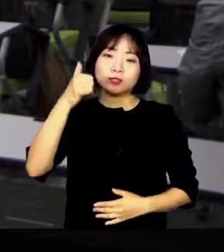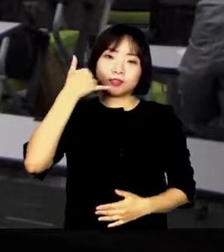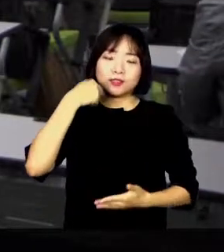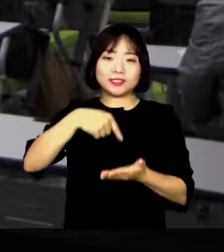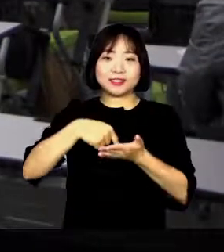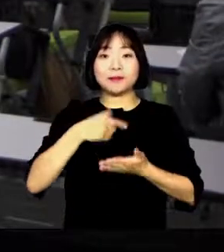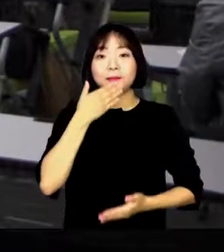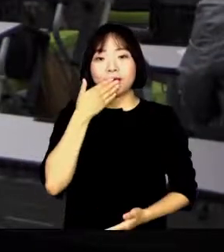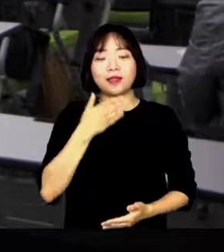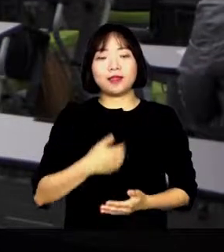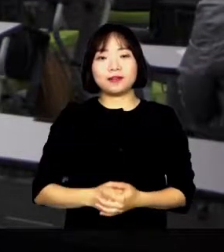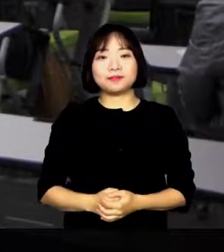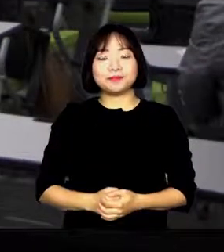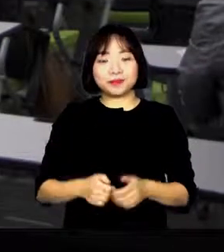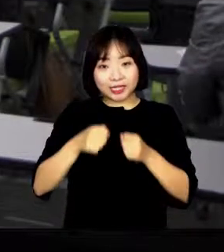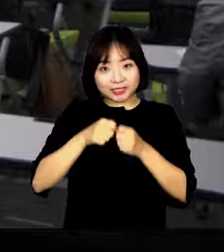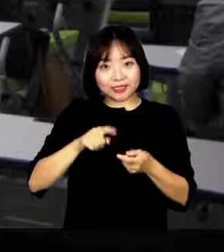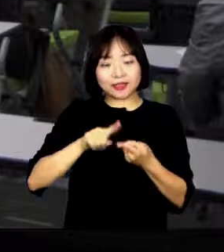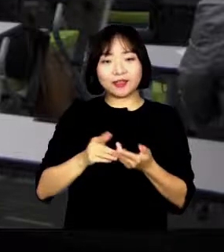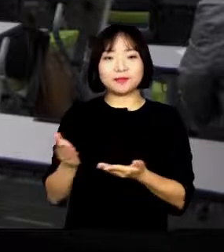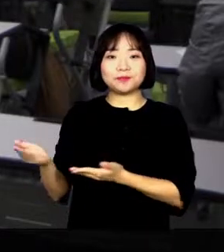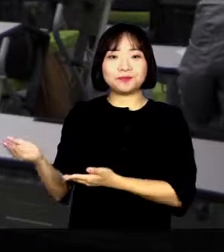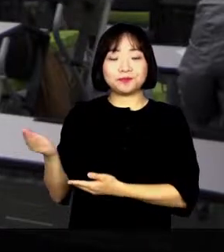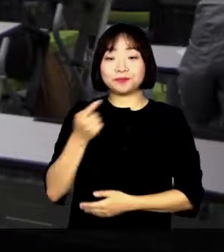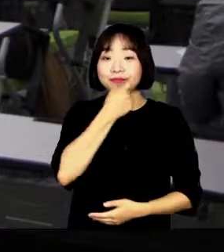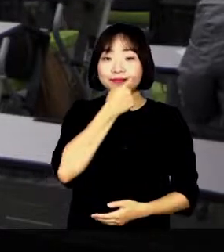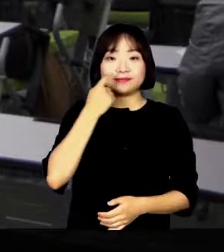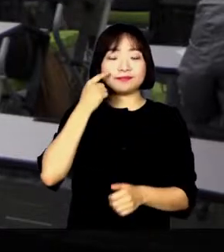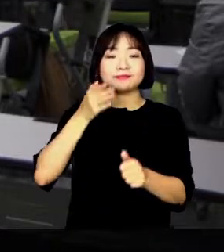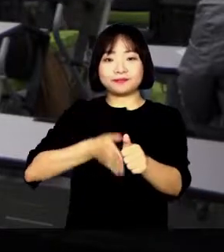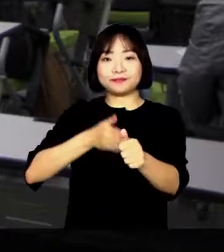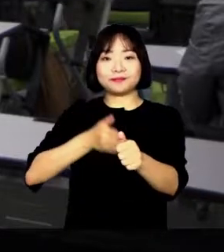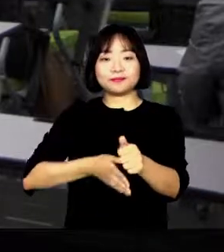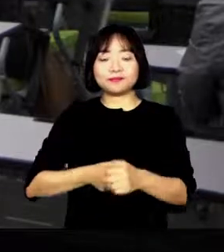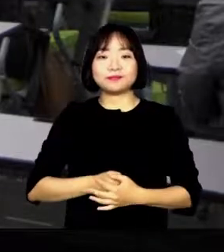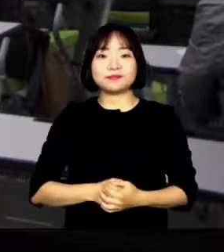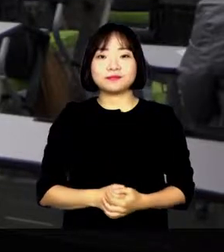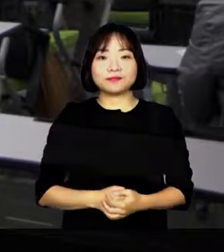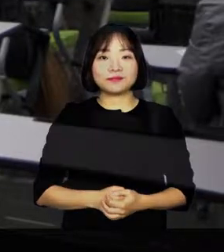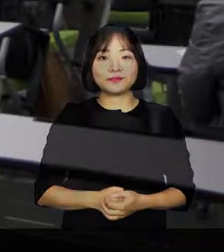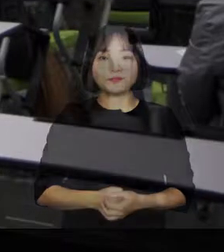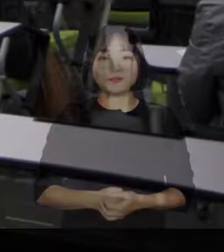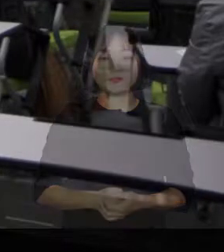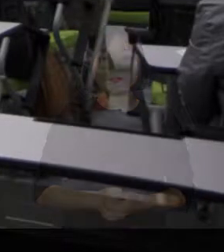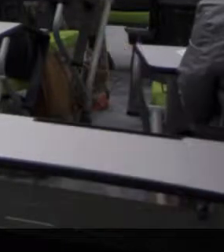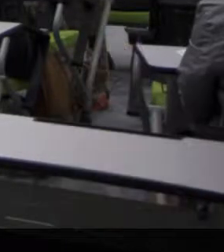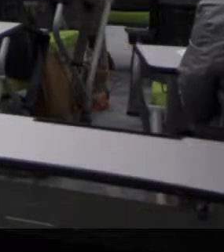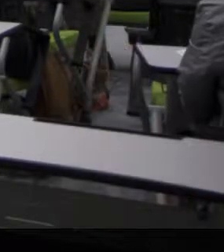전화로 신청할 수 있습니다. 자세한 사항은 아래 내용을 확인하시기 바랍니다.